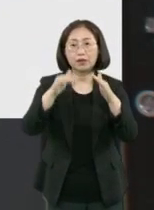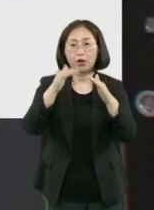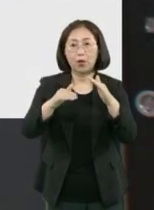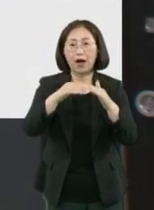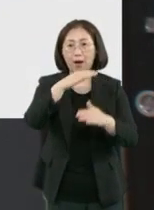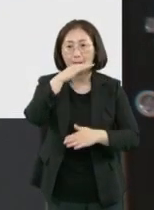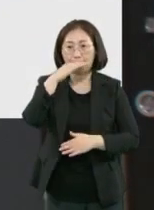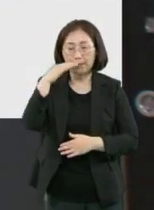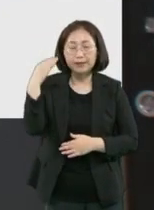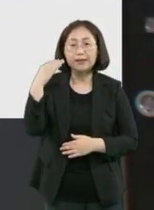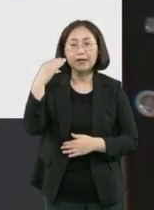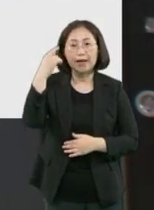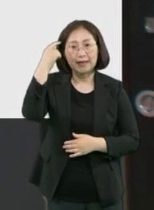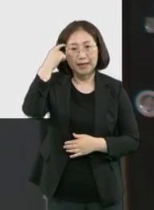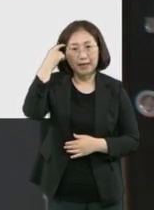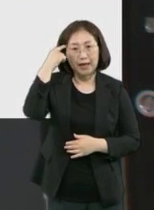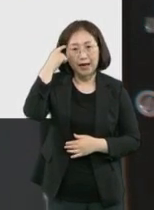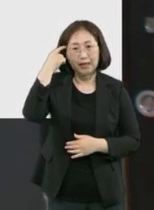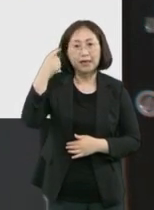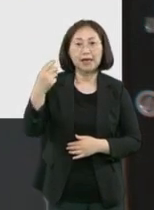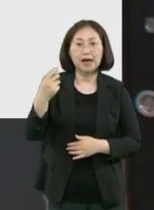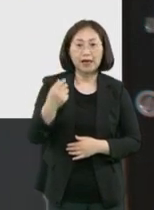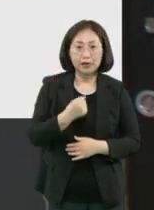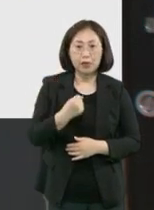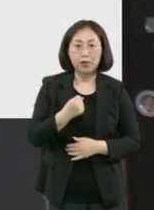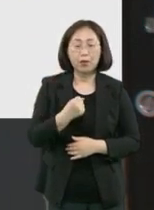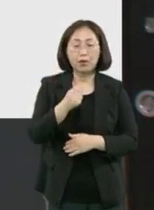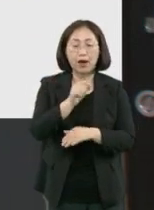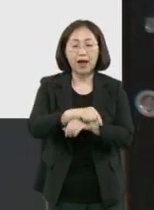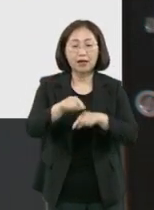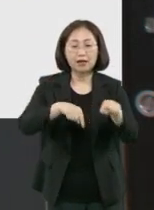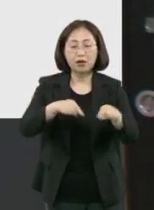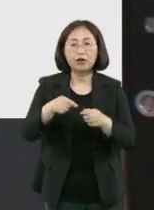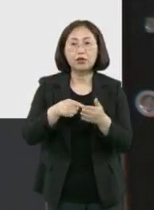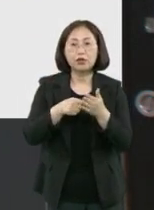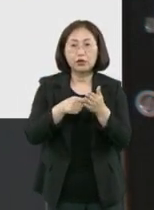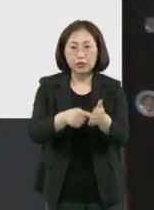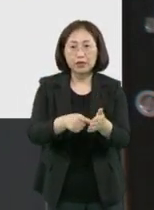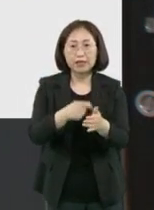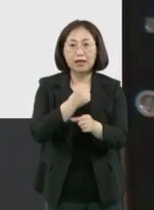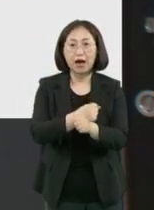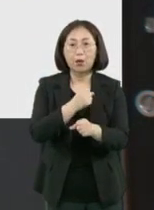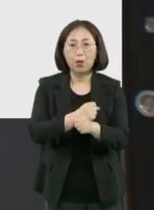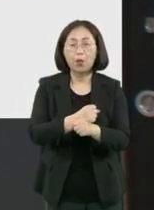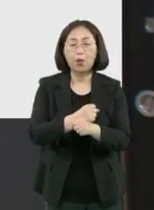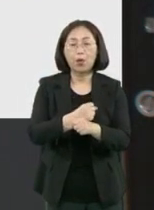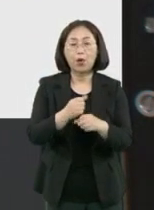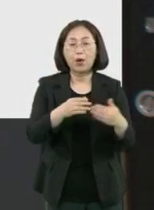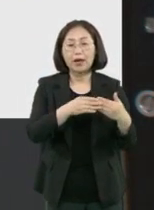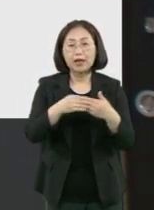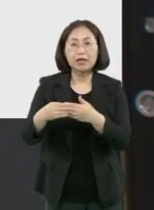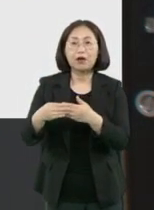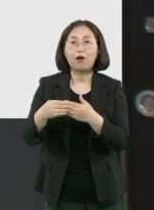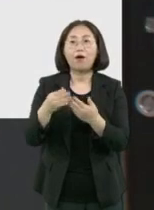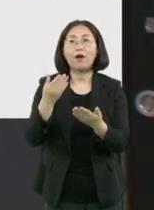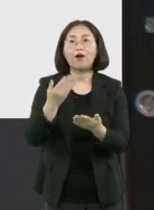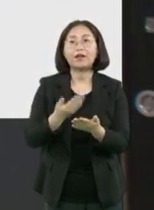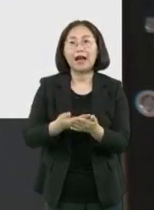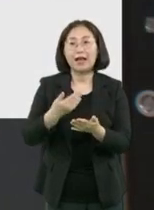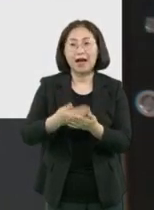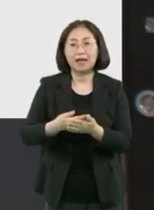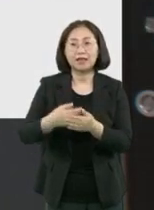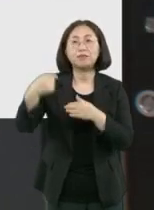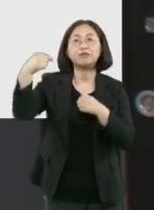건전한 근로 관념의 가치에 입각해서 행정을 추진하고 군정을 이끌어달라는 그런